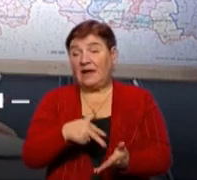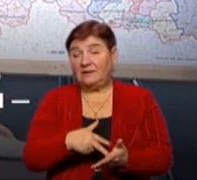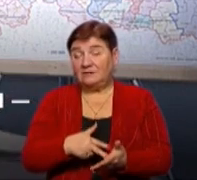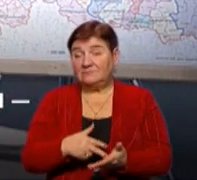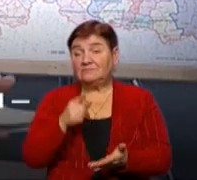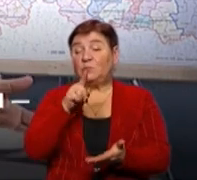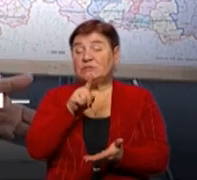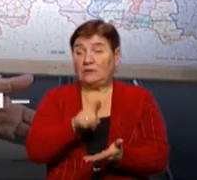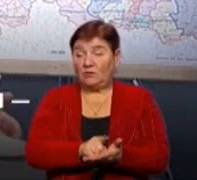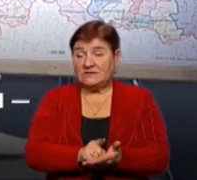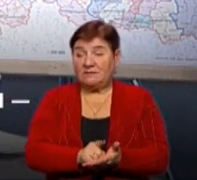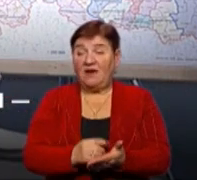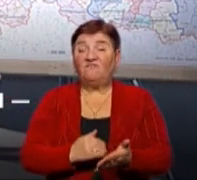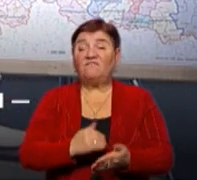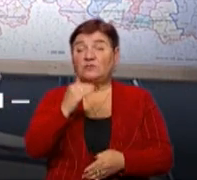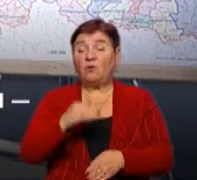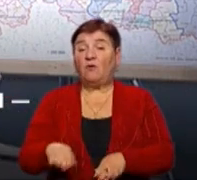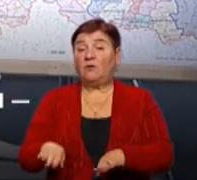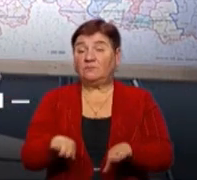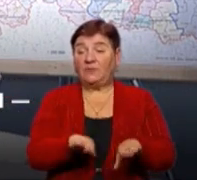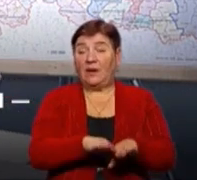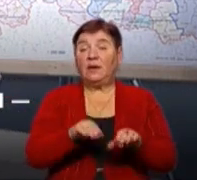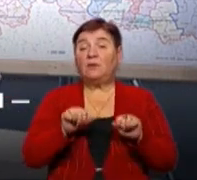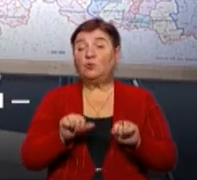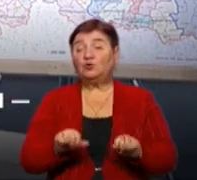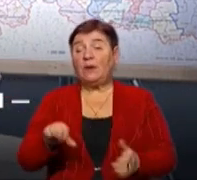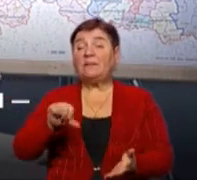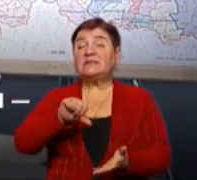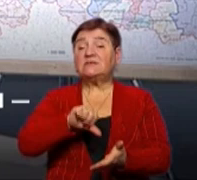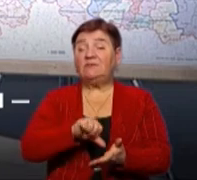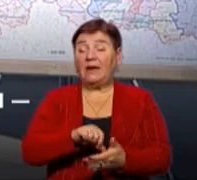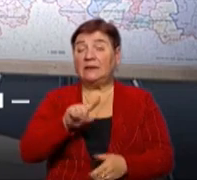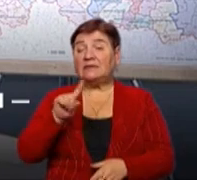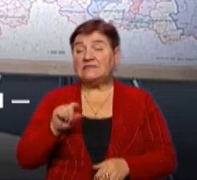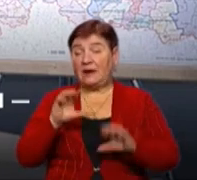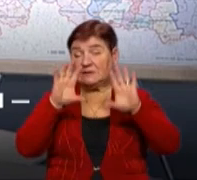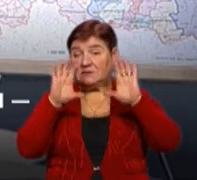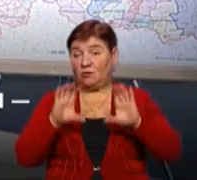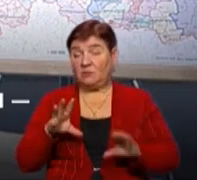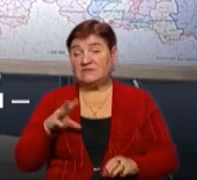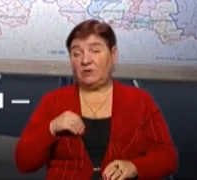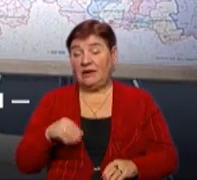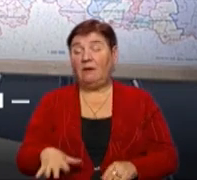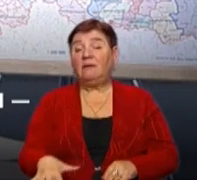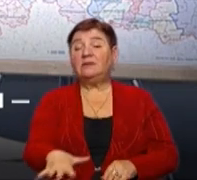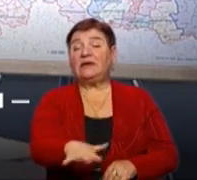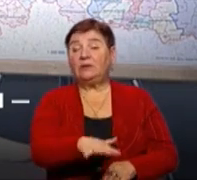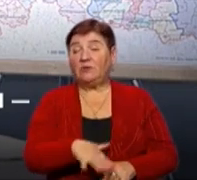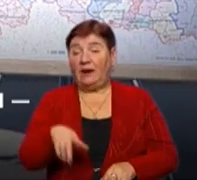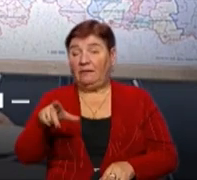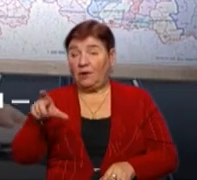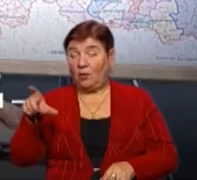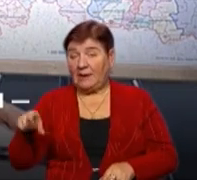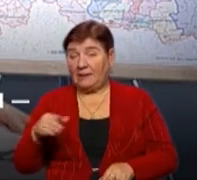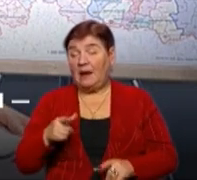відповідно, посадовцями достатньо високого рангу і можуть представляти за законом свої територіальні громади або